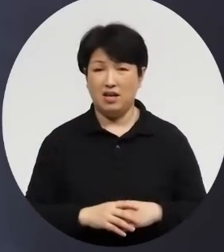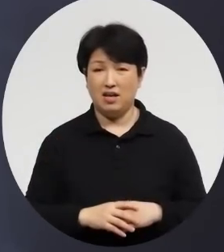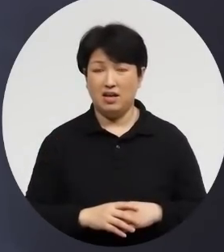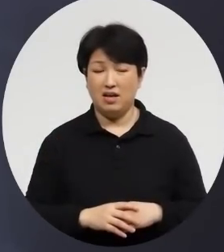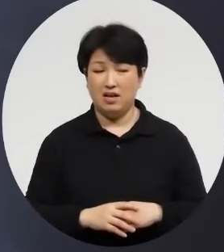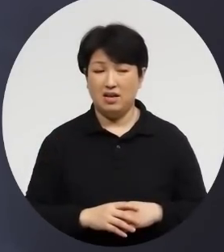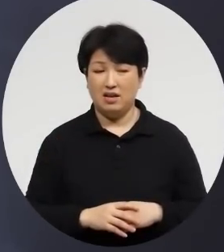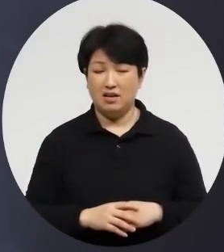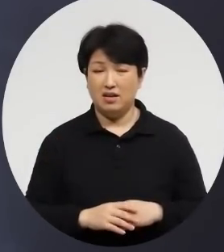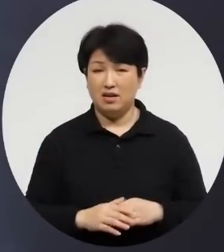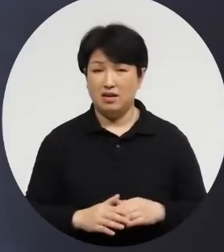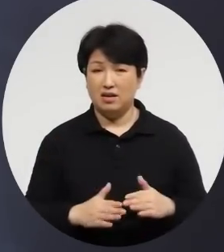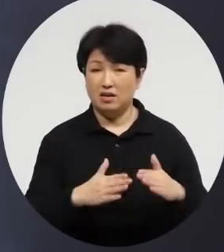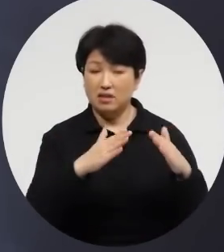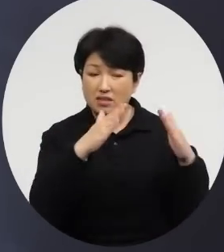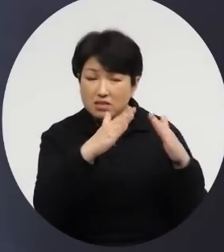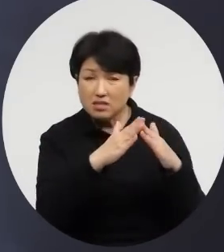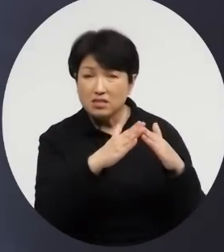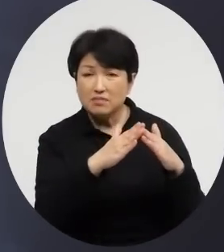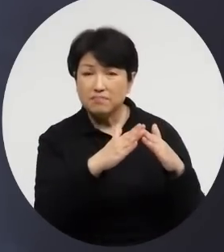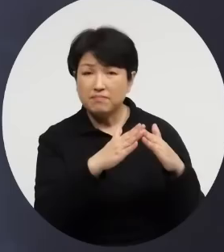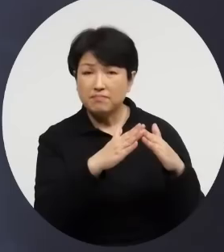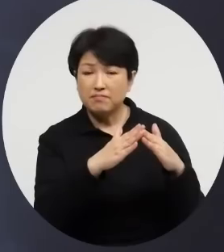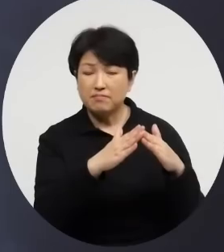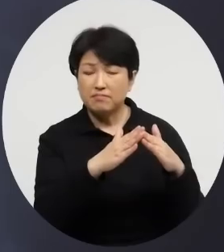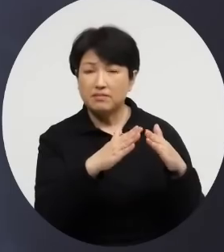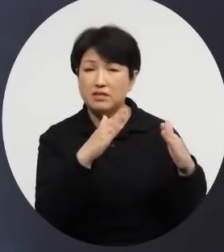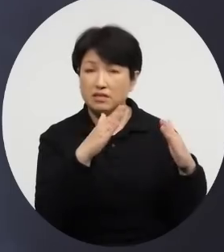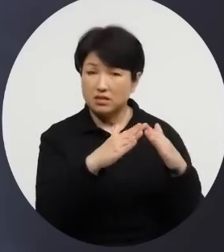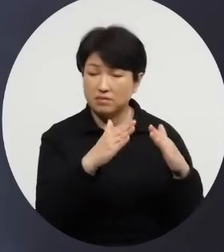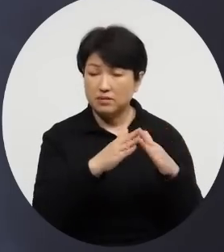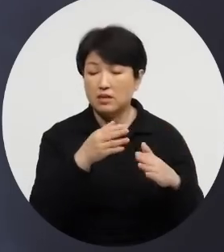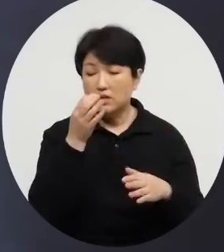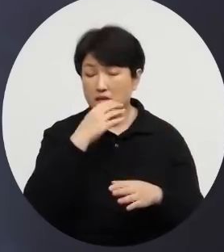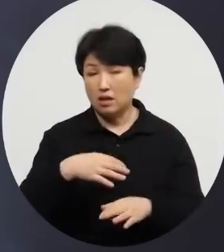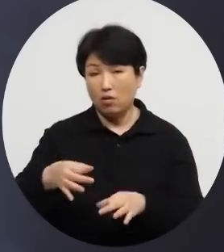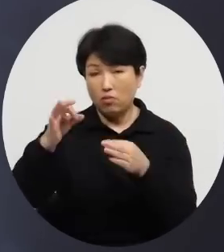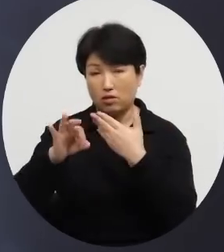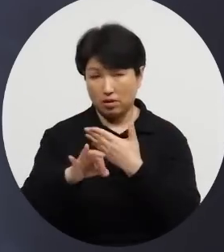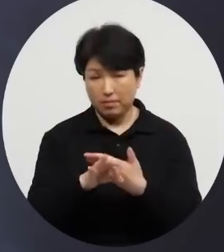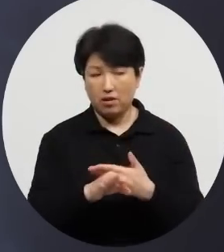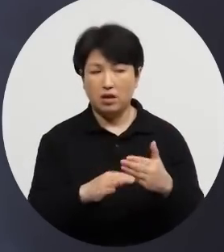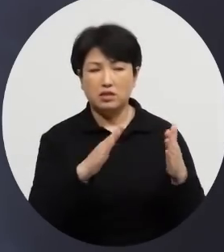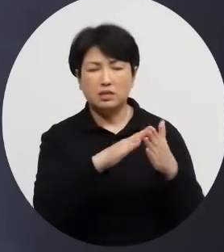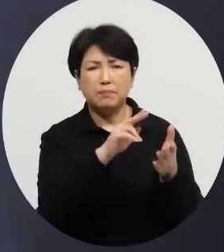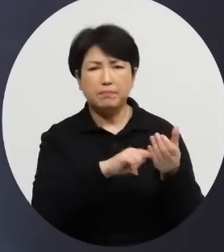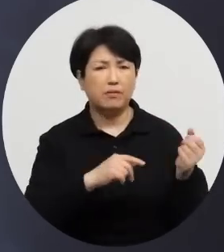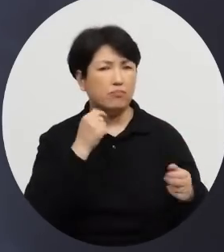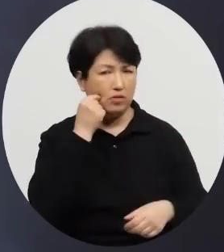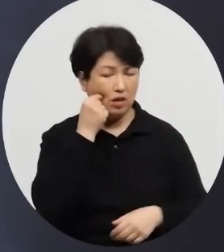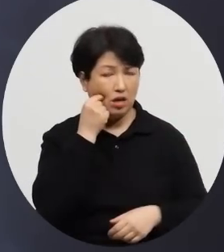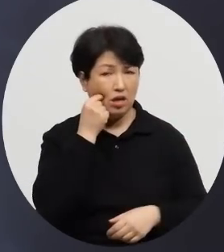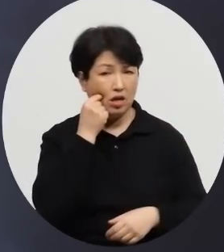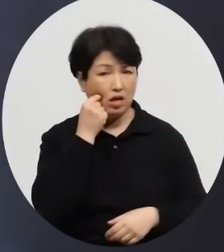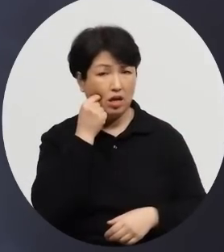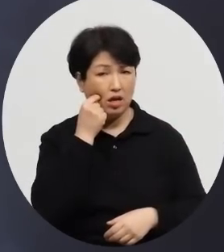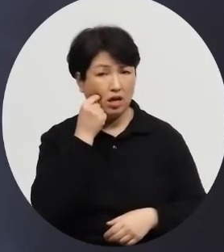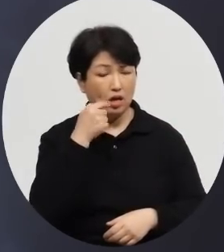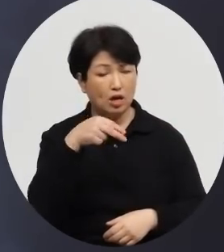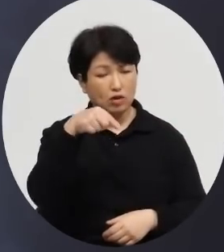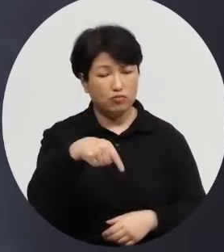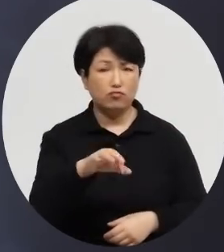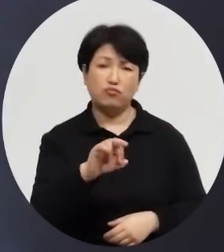이제 금리가 오르면 이제 떨어집니다. 수요 집이 필요한 사람 수요도 있지만은 부동산은 대부분